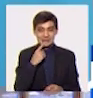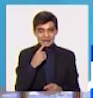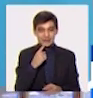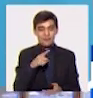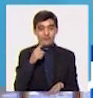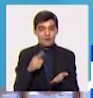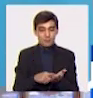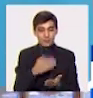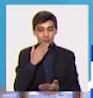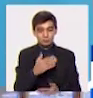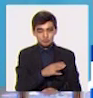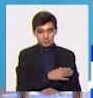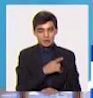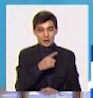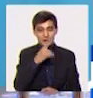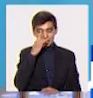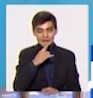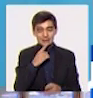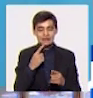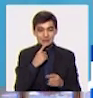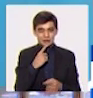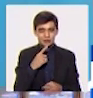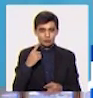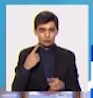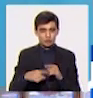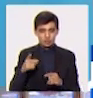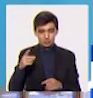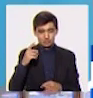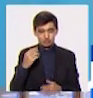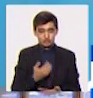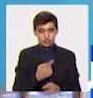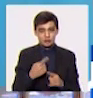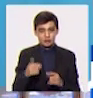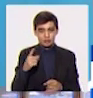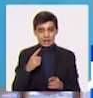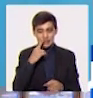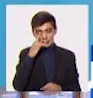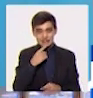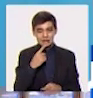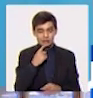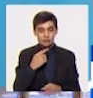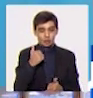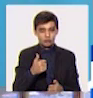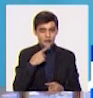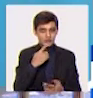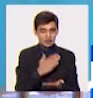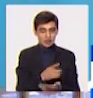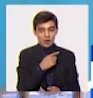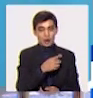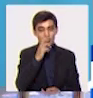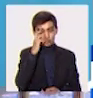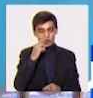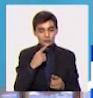тұрғанда, қазақ тілінде басқа ұлттың азаматы сайрап тұрғанда, сіз